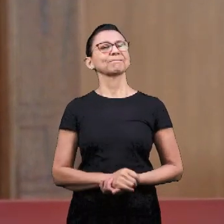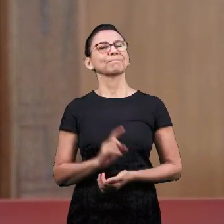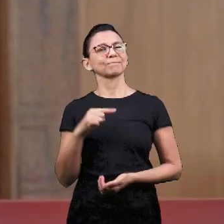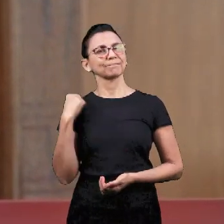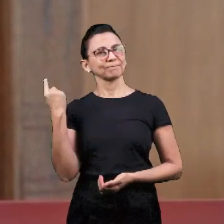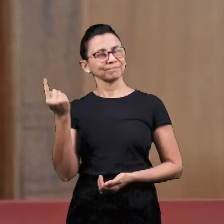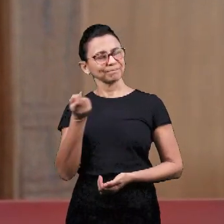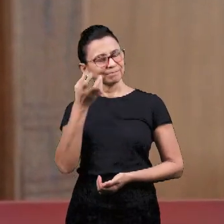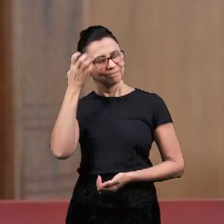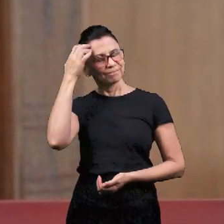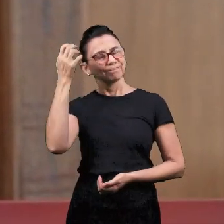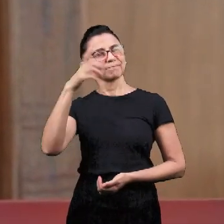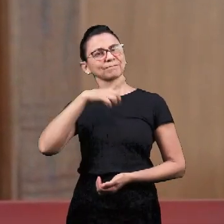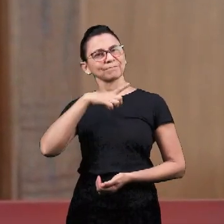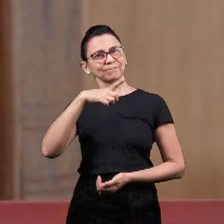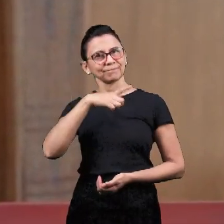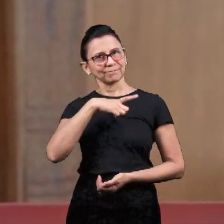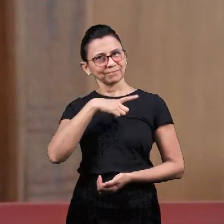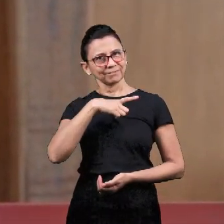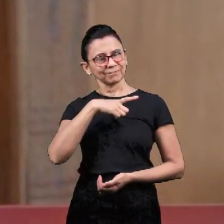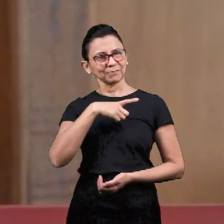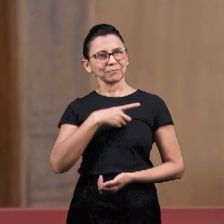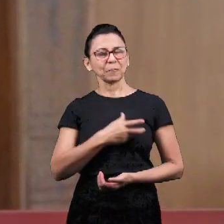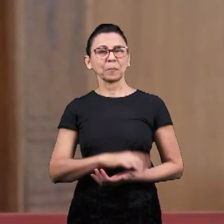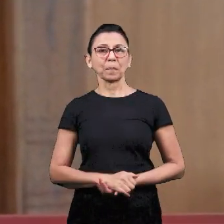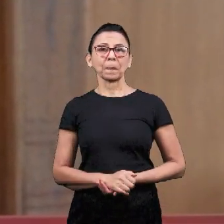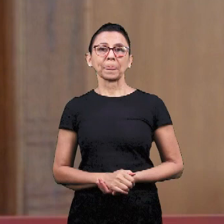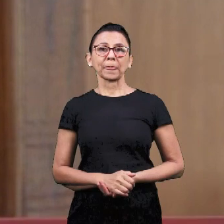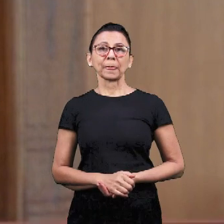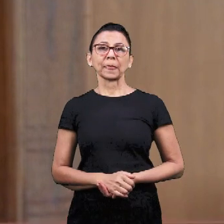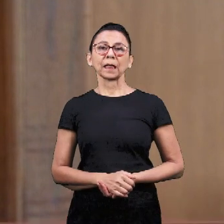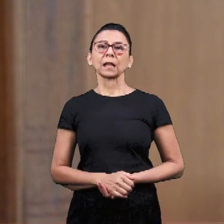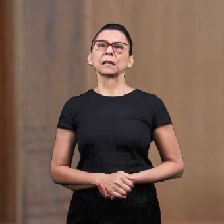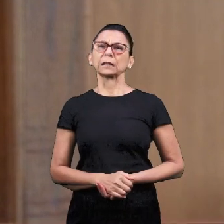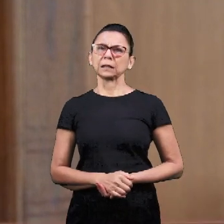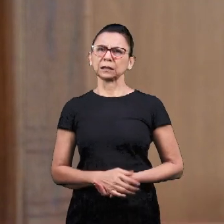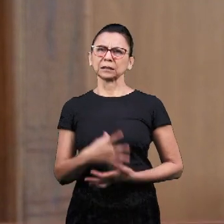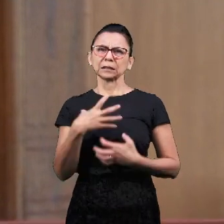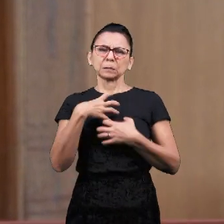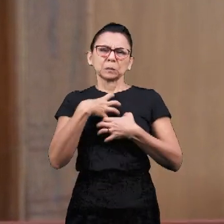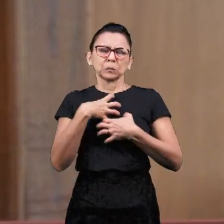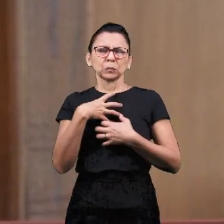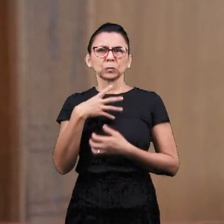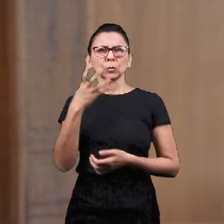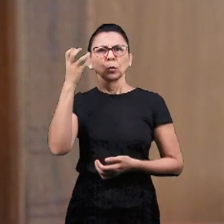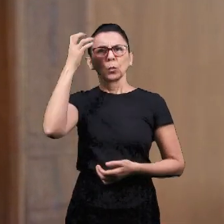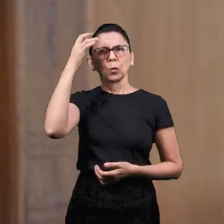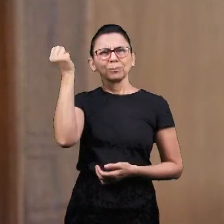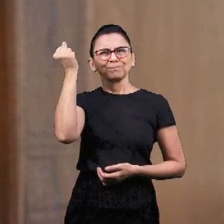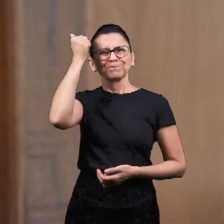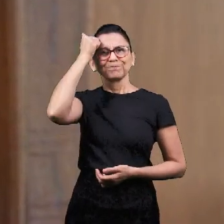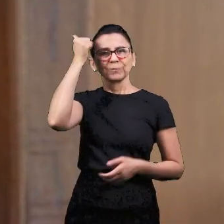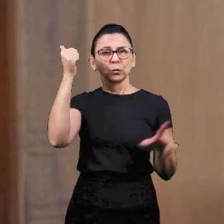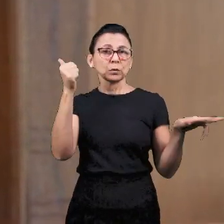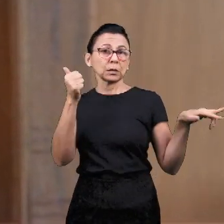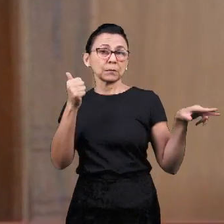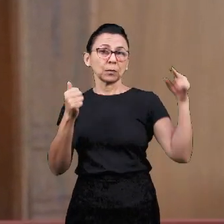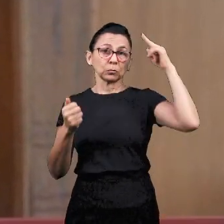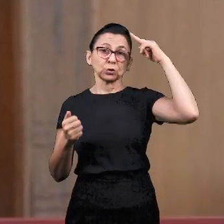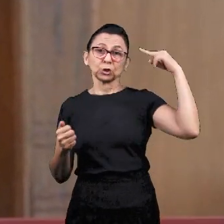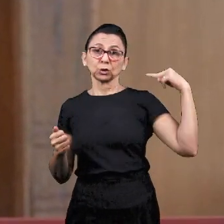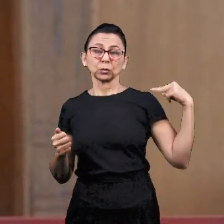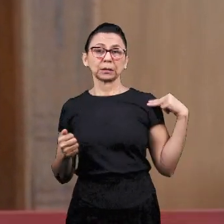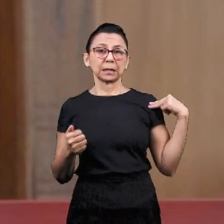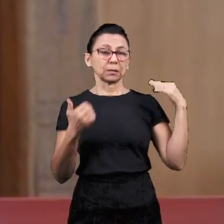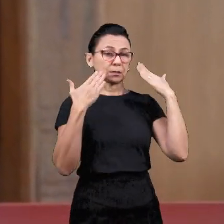coupables. Et la sœur a placé très bien le sentiment culpabilité et repentance du frère de Joseph devant lui, dans la présence de